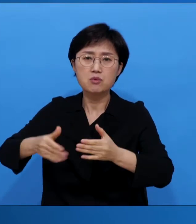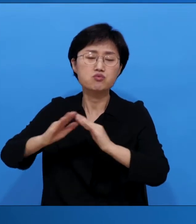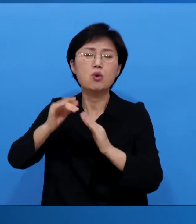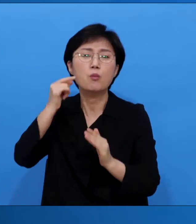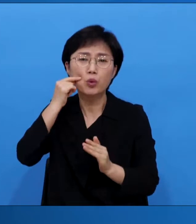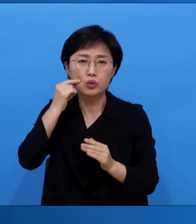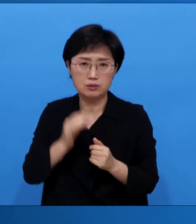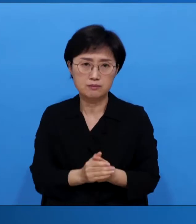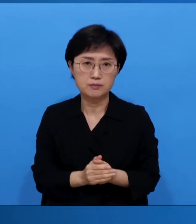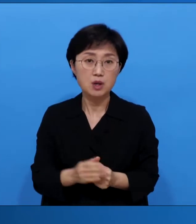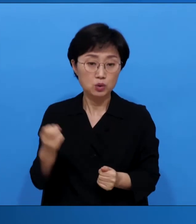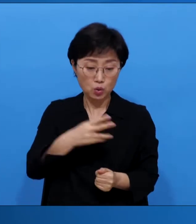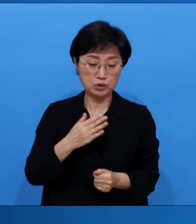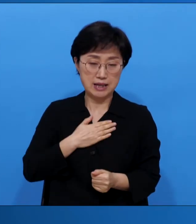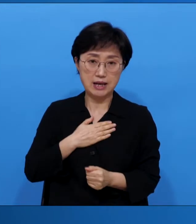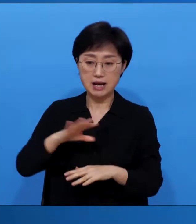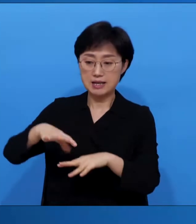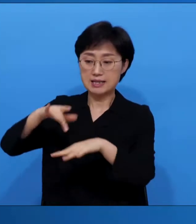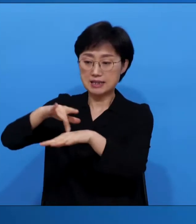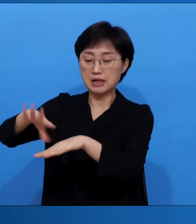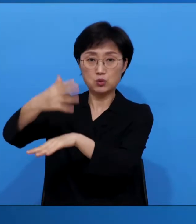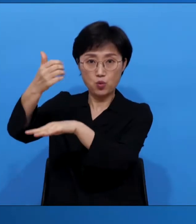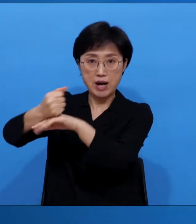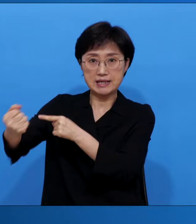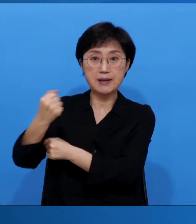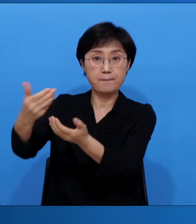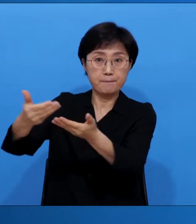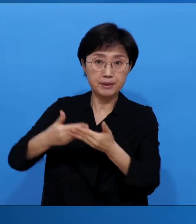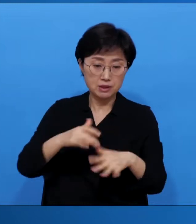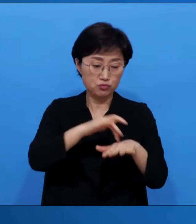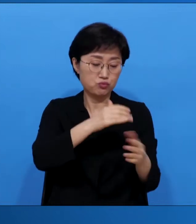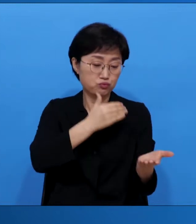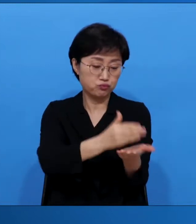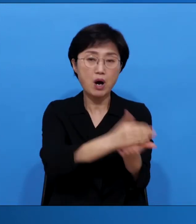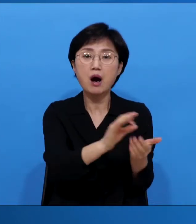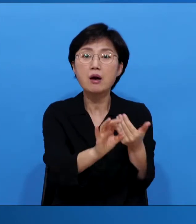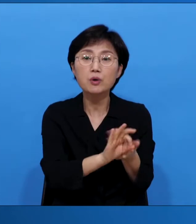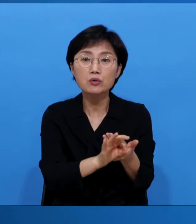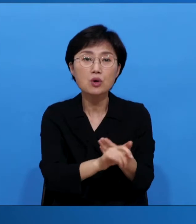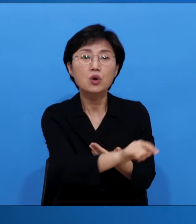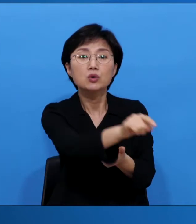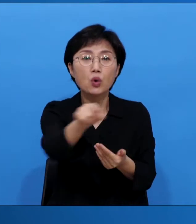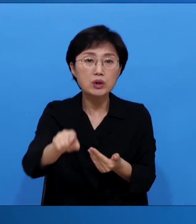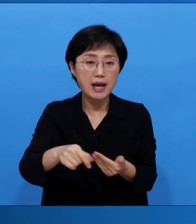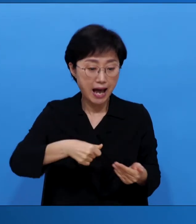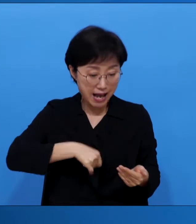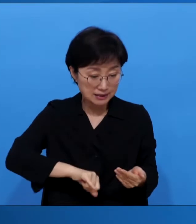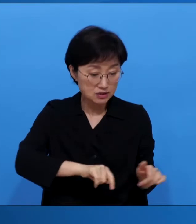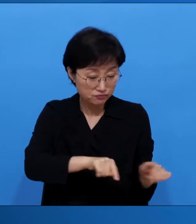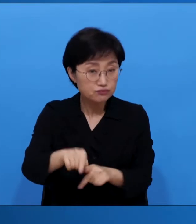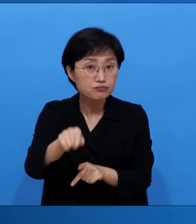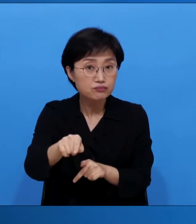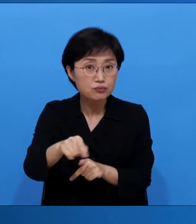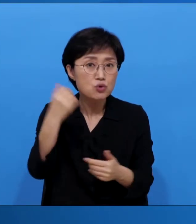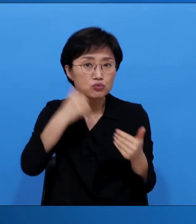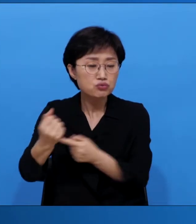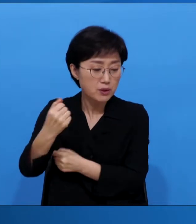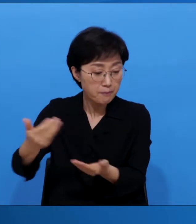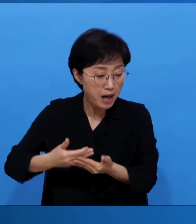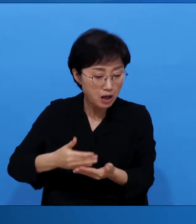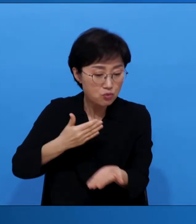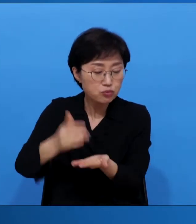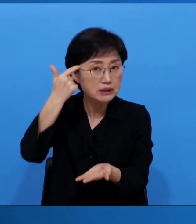나라가 서겠느냐. 또 내가 바알세불을 힘입어 귀신을 쫓아내면 너희의 아들들은 누구를